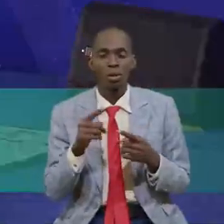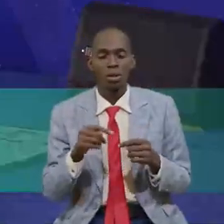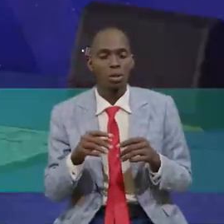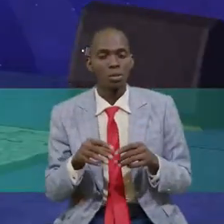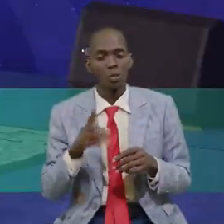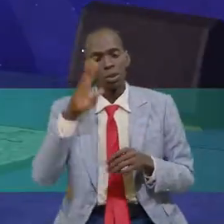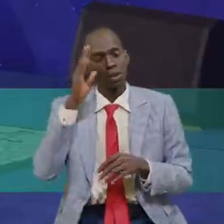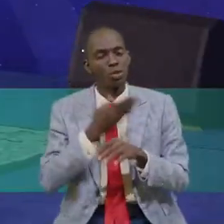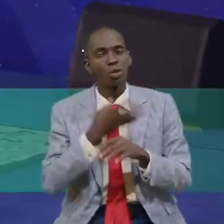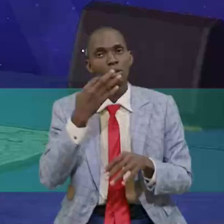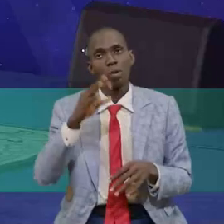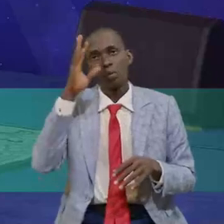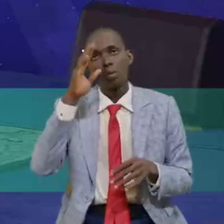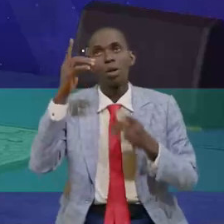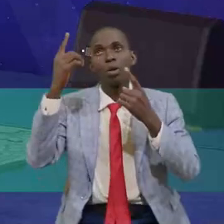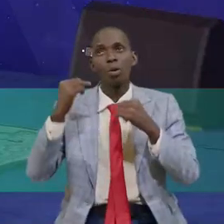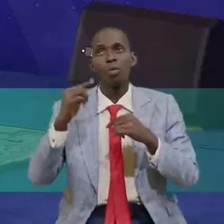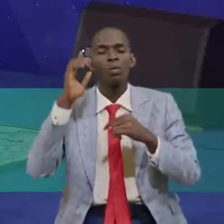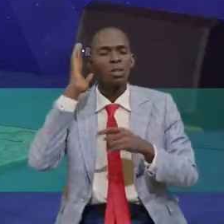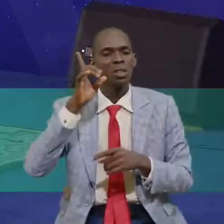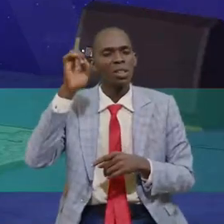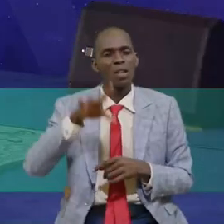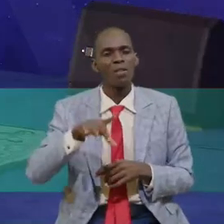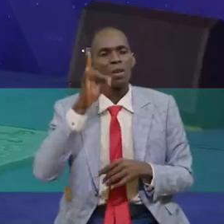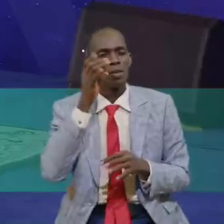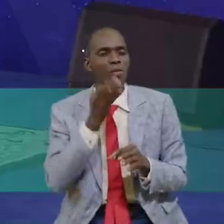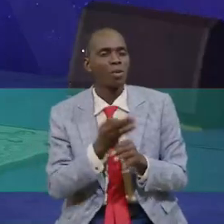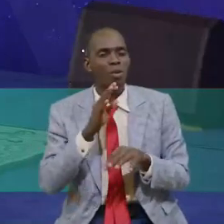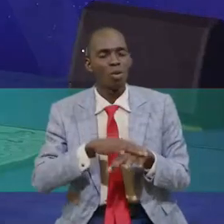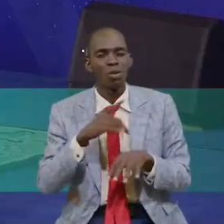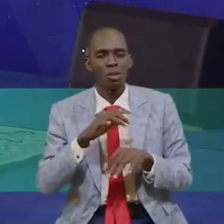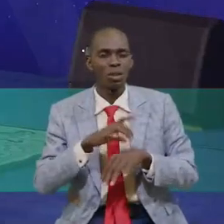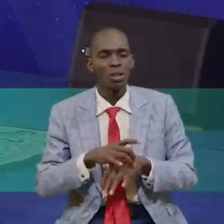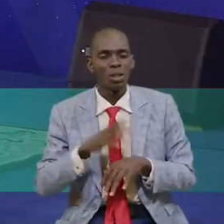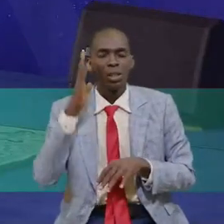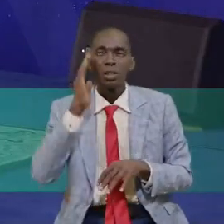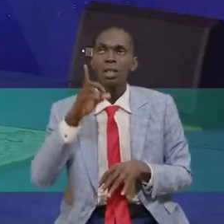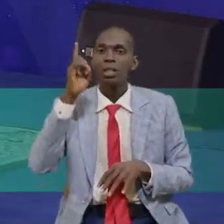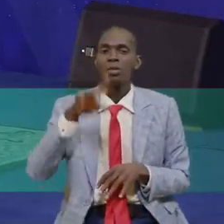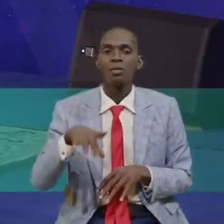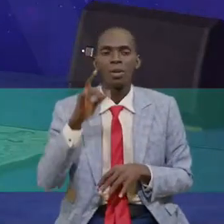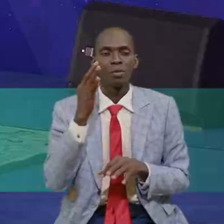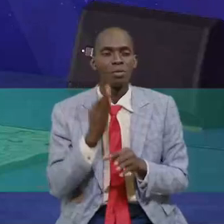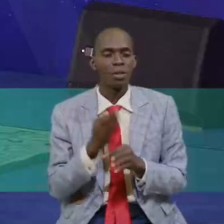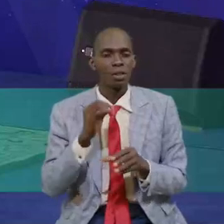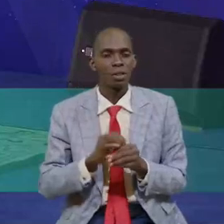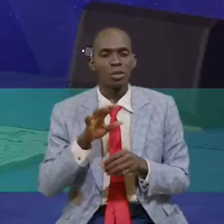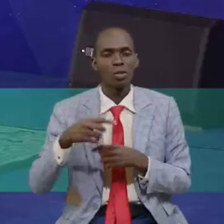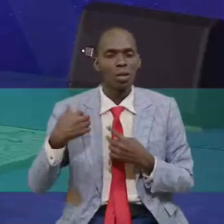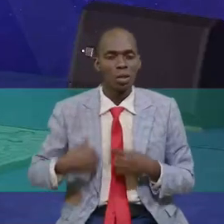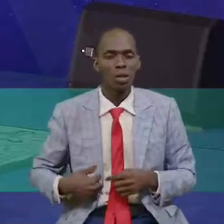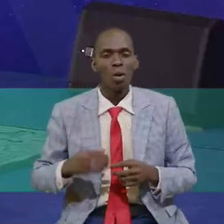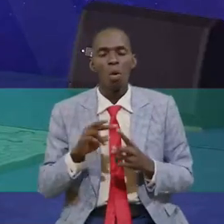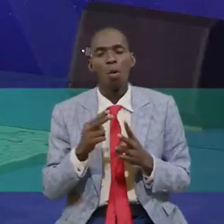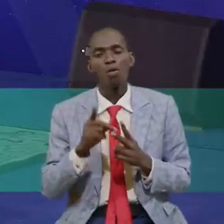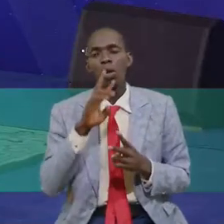Fils de l'homme, trouvera-t-il la foi sur la terre? Trouvera-t-il la foi dans ton cœur? Ou bien c'est des activités